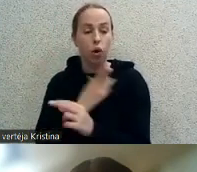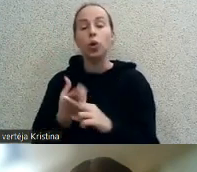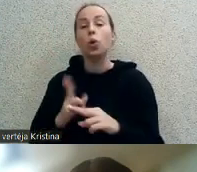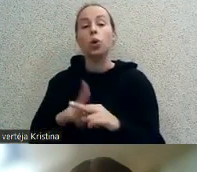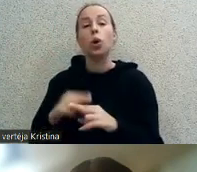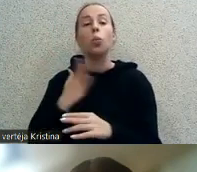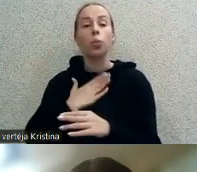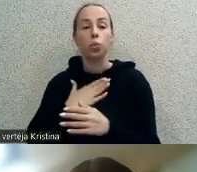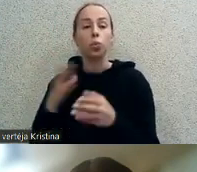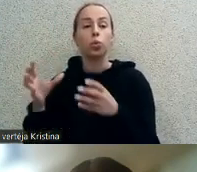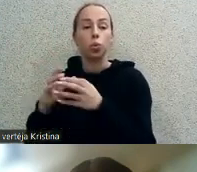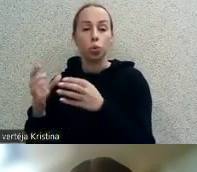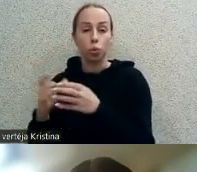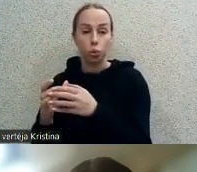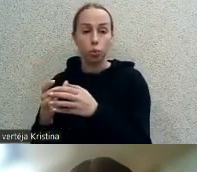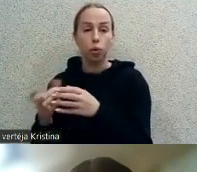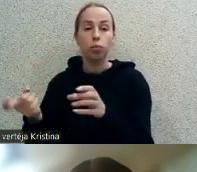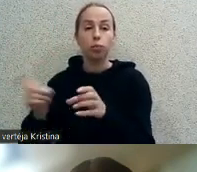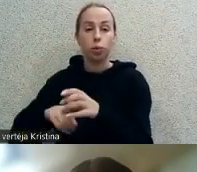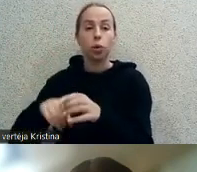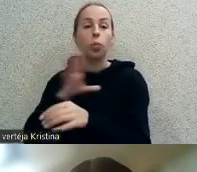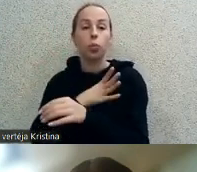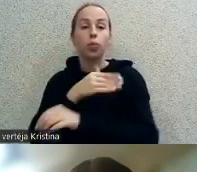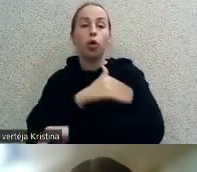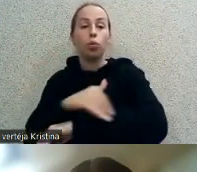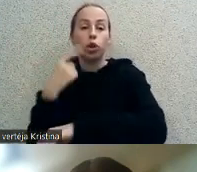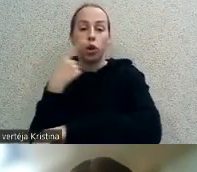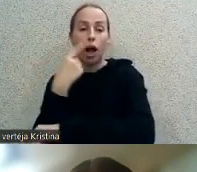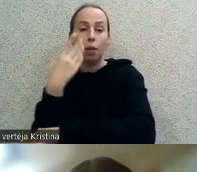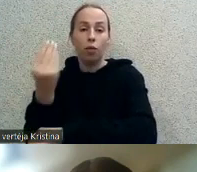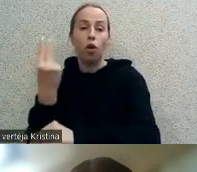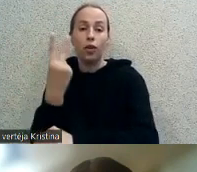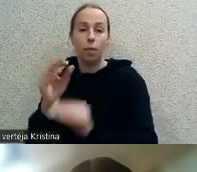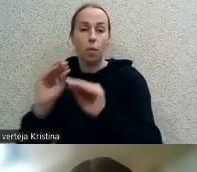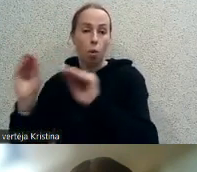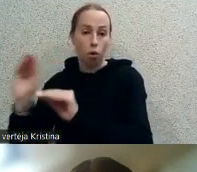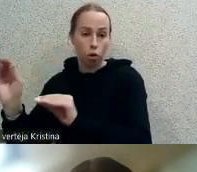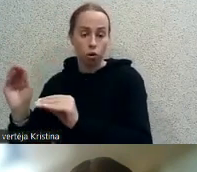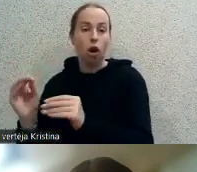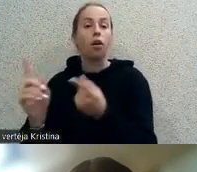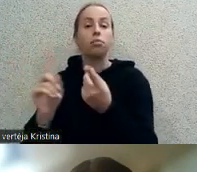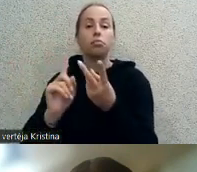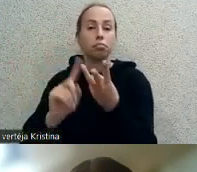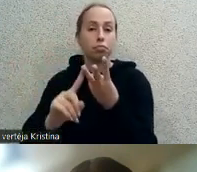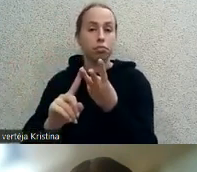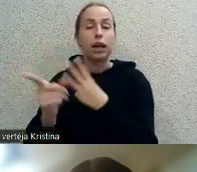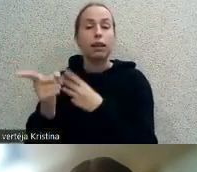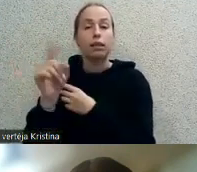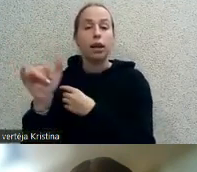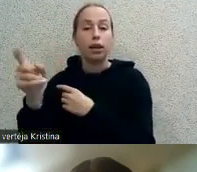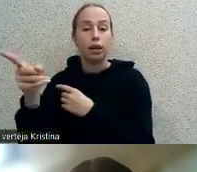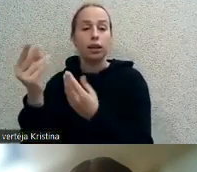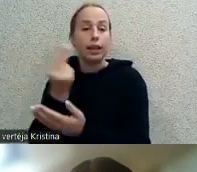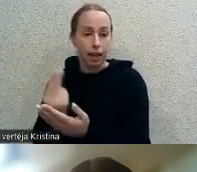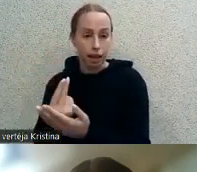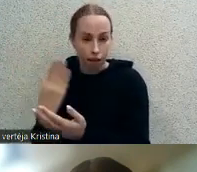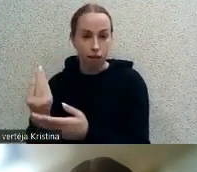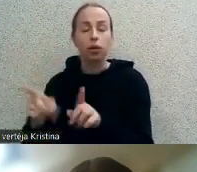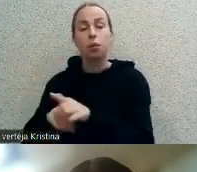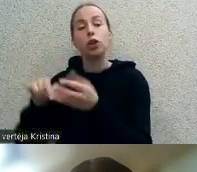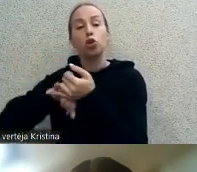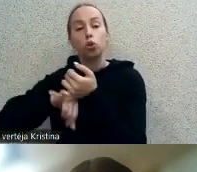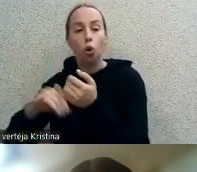grupę patekom dvi užsienio kalbos mokytojos, dailės kalbėjo mokytoja, taip pat istorijos